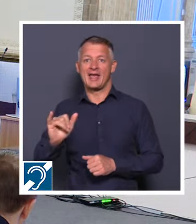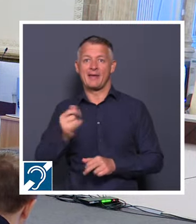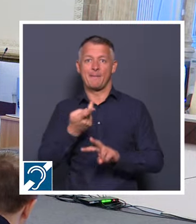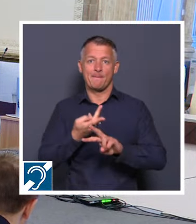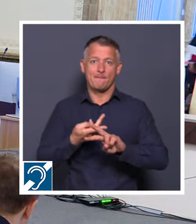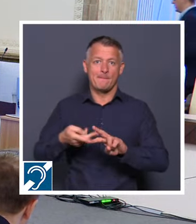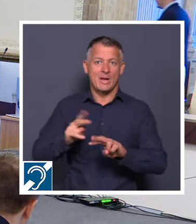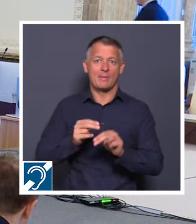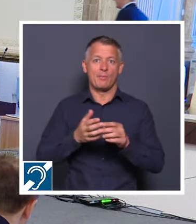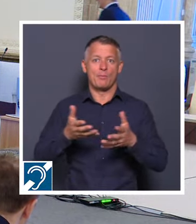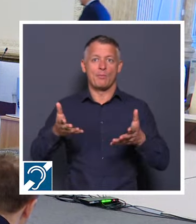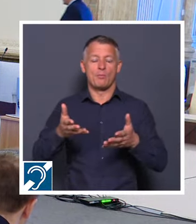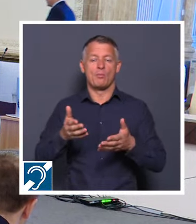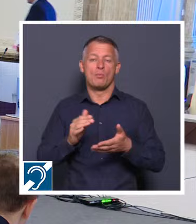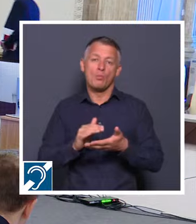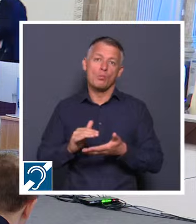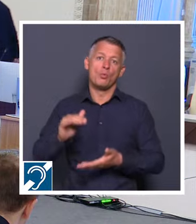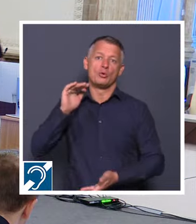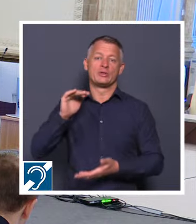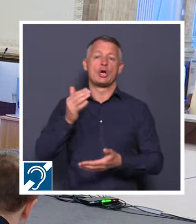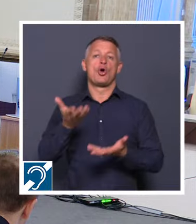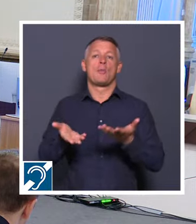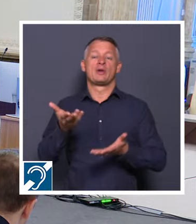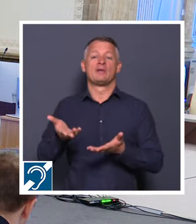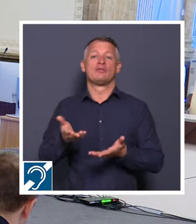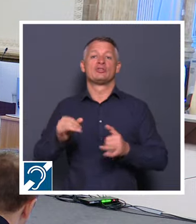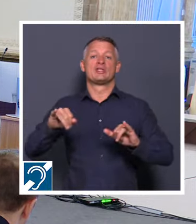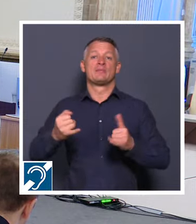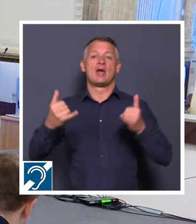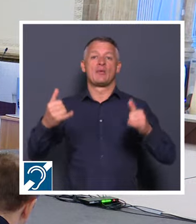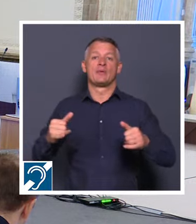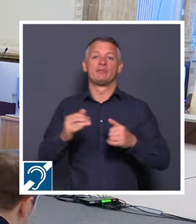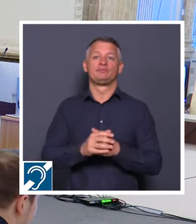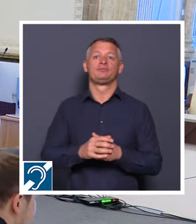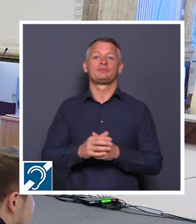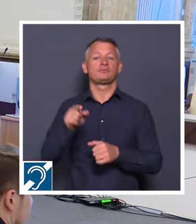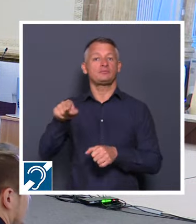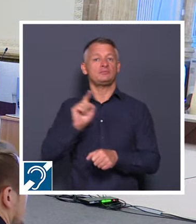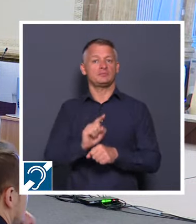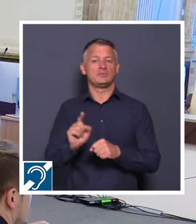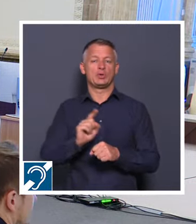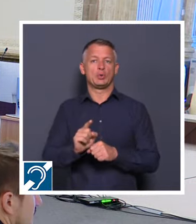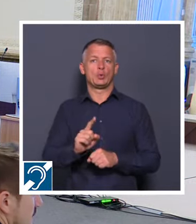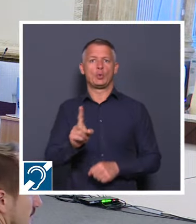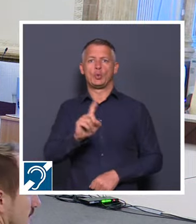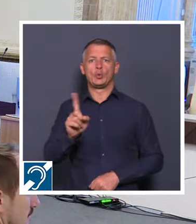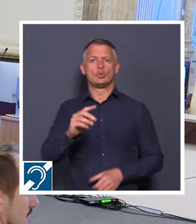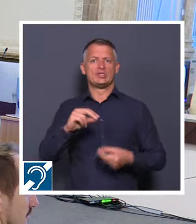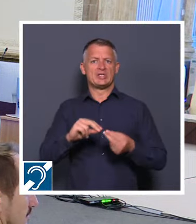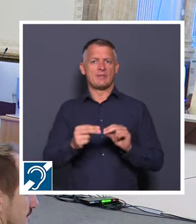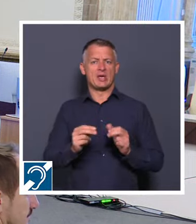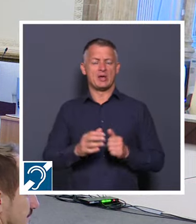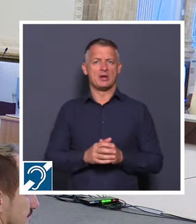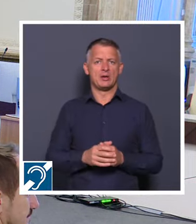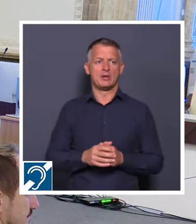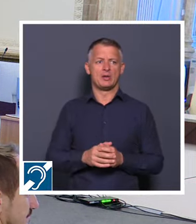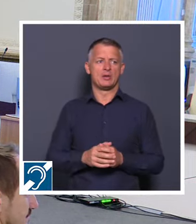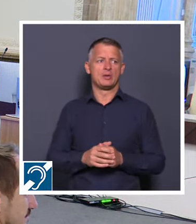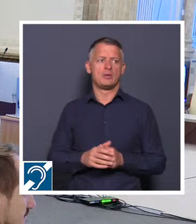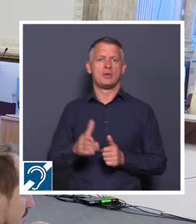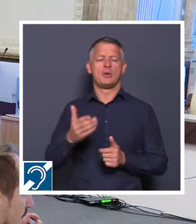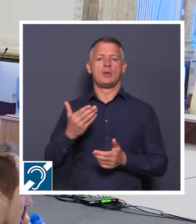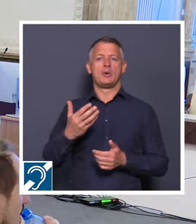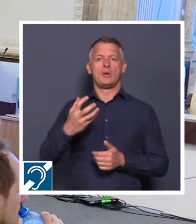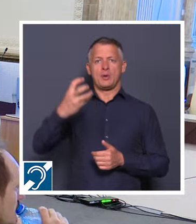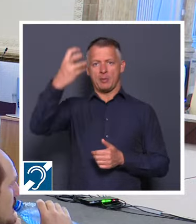mai mult față de situația actuală. Acest lucru însă nu înseamnă că pentru